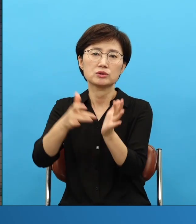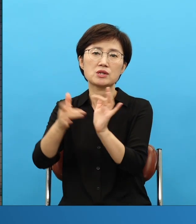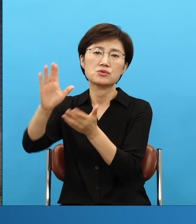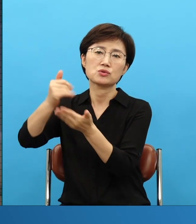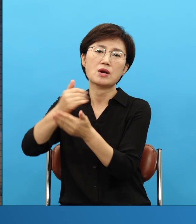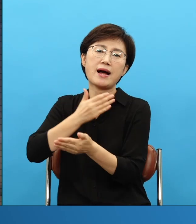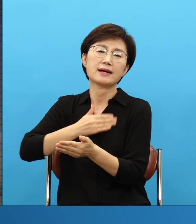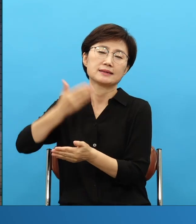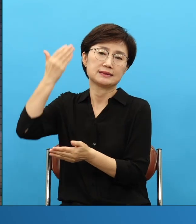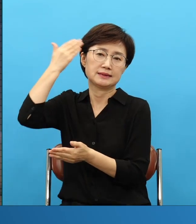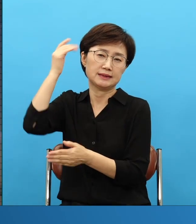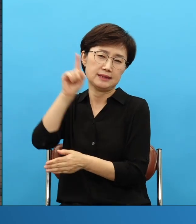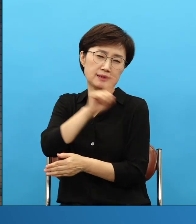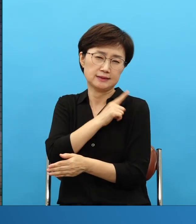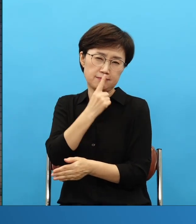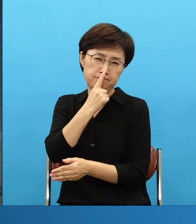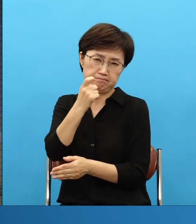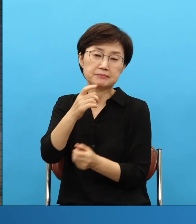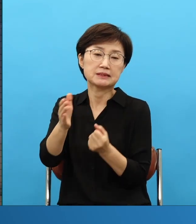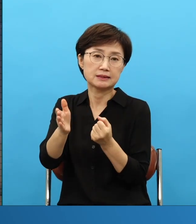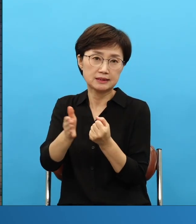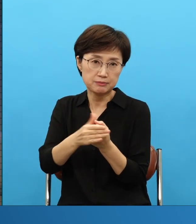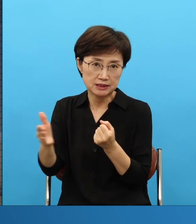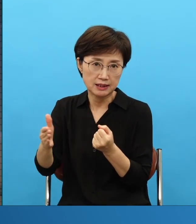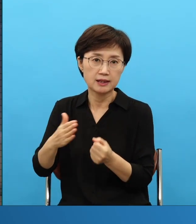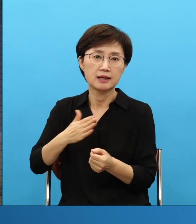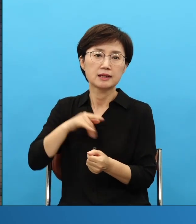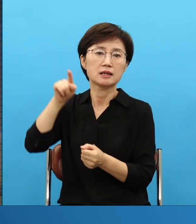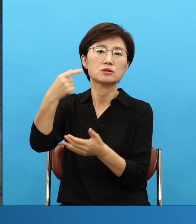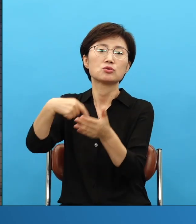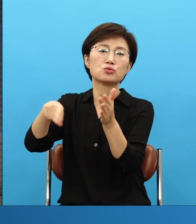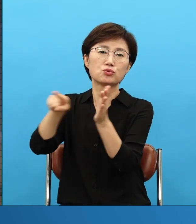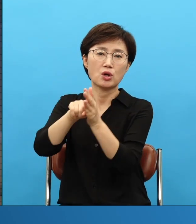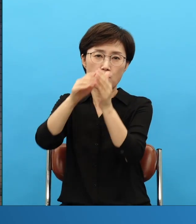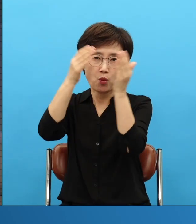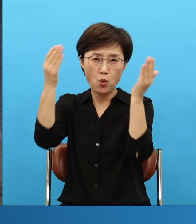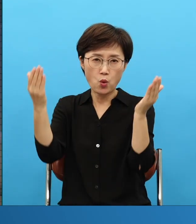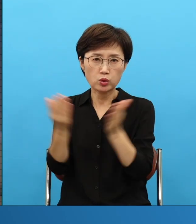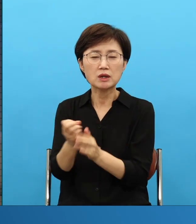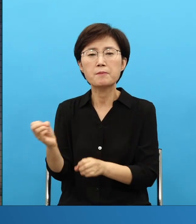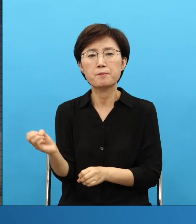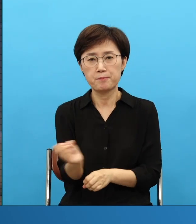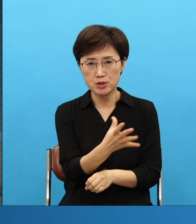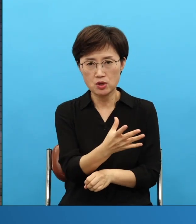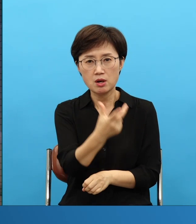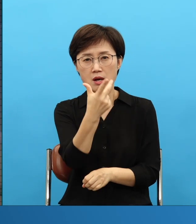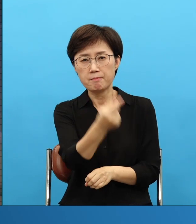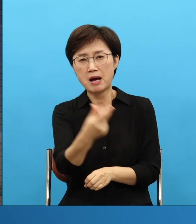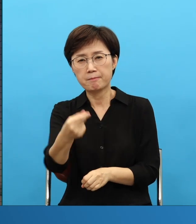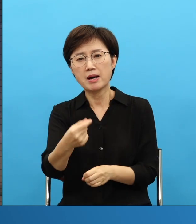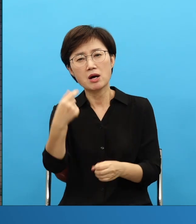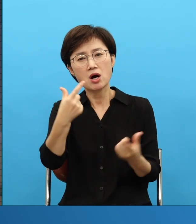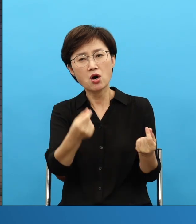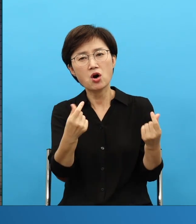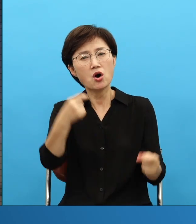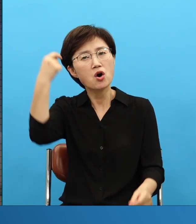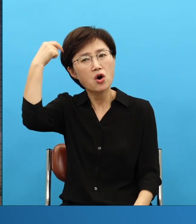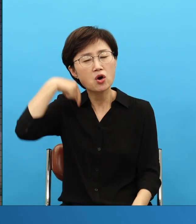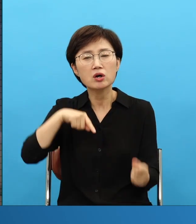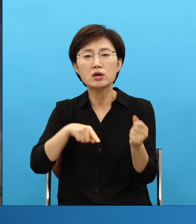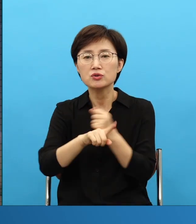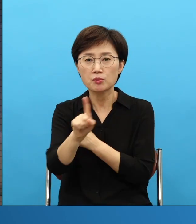그리스도 예수를 아는 지식이 가장 고상하기 때문이라. 내가 그를 위하여 모든 것을